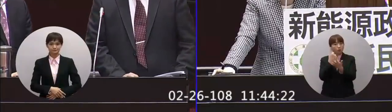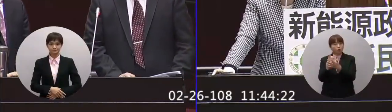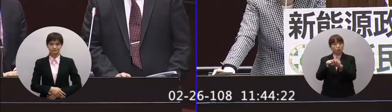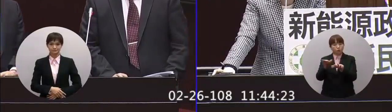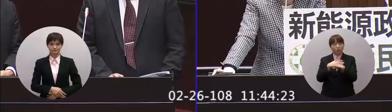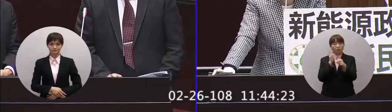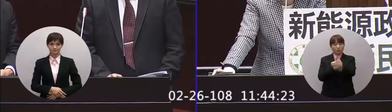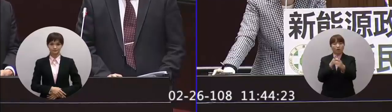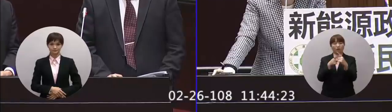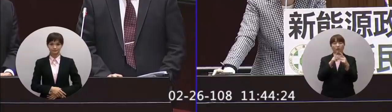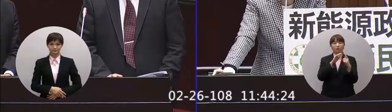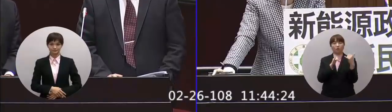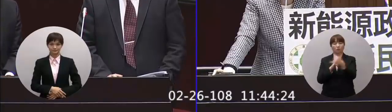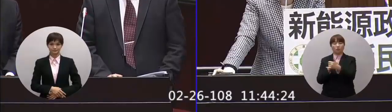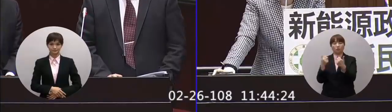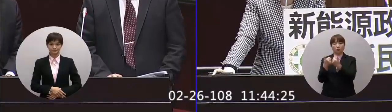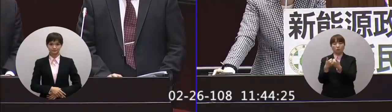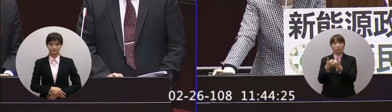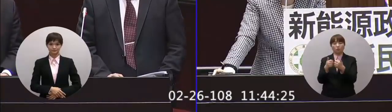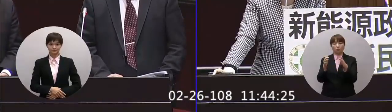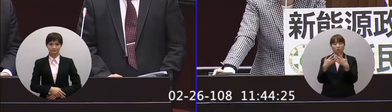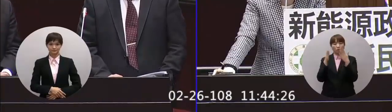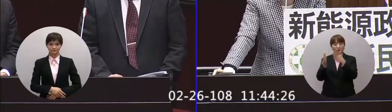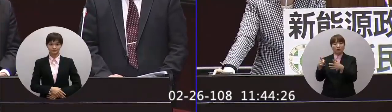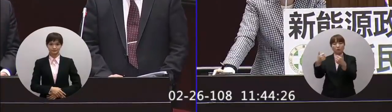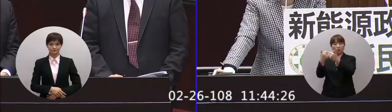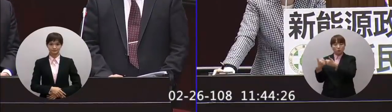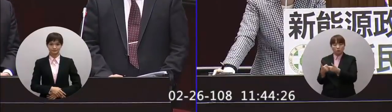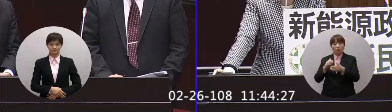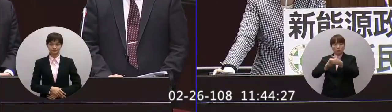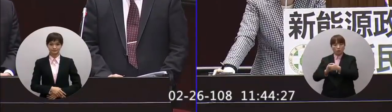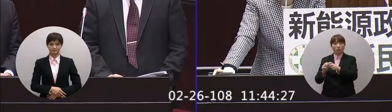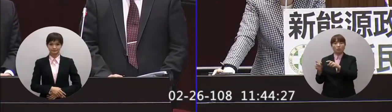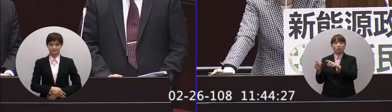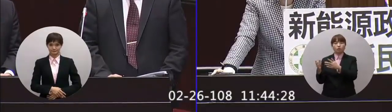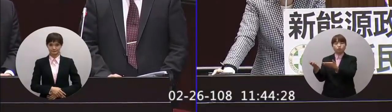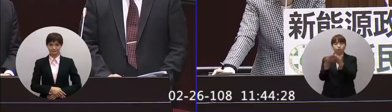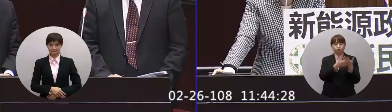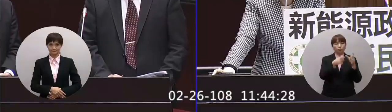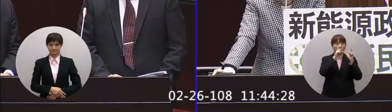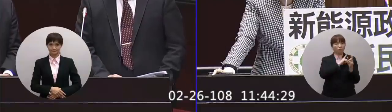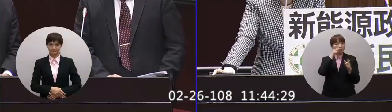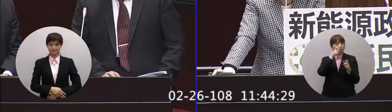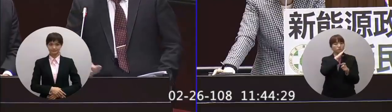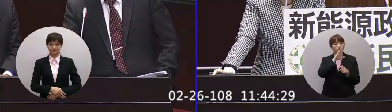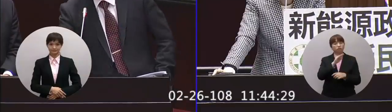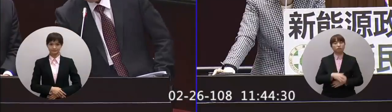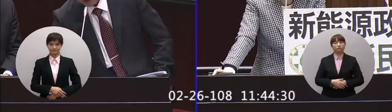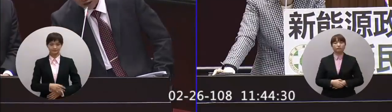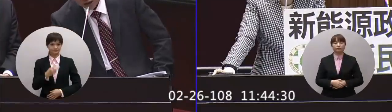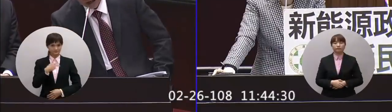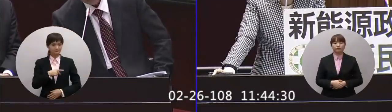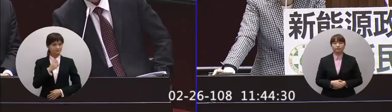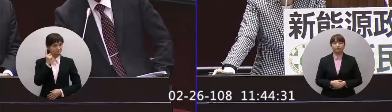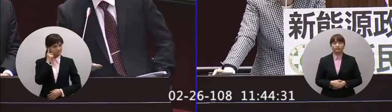参加，要不要 派员出席，然后要不要针对他的会议结论拿回来作为你们政策的参考， 这个我们都